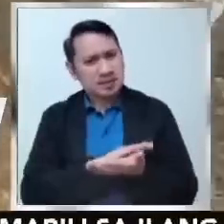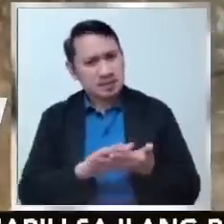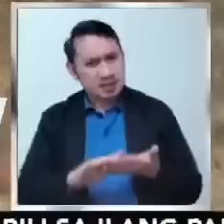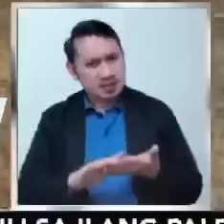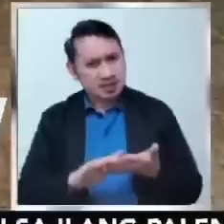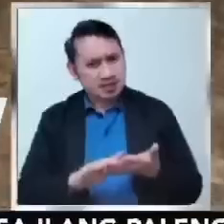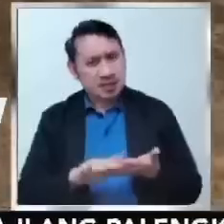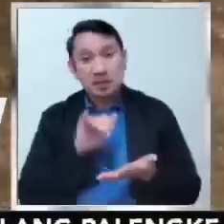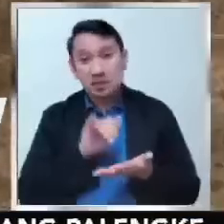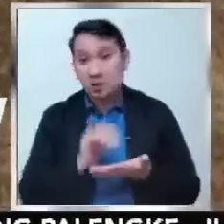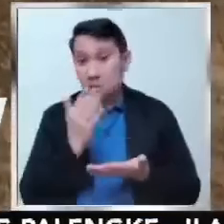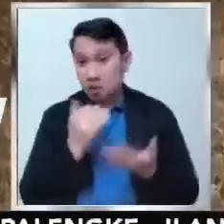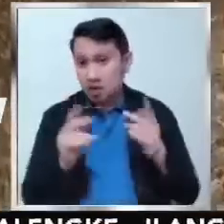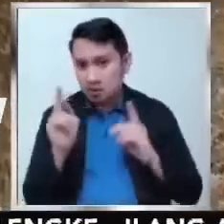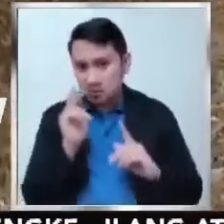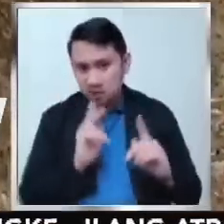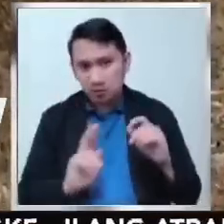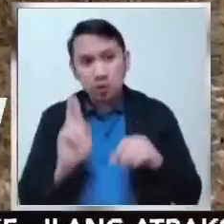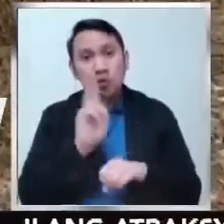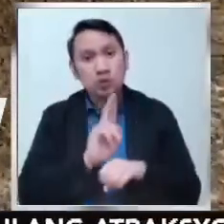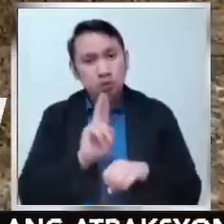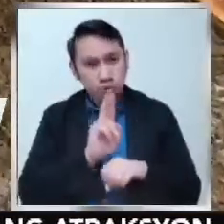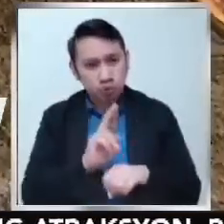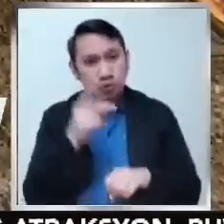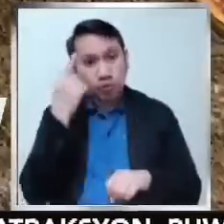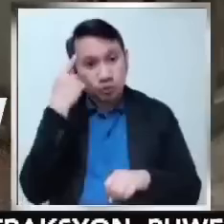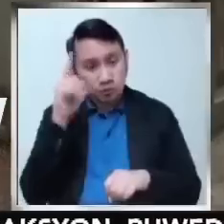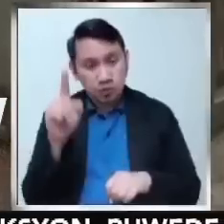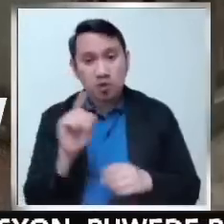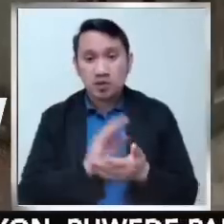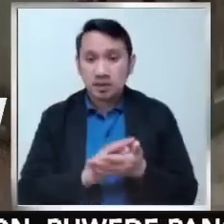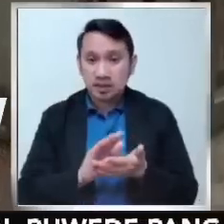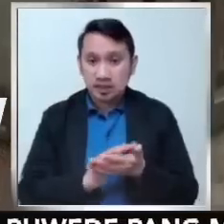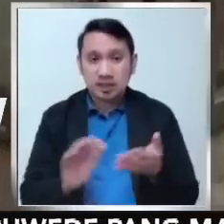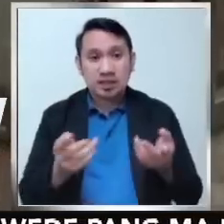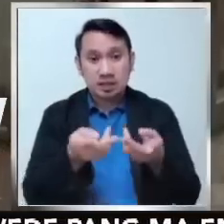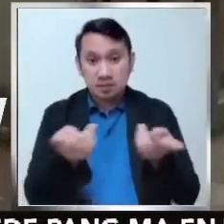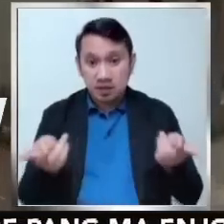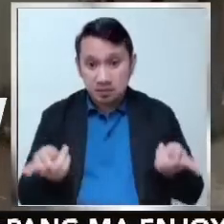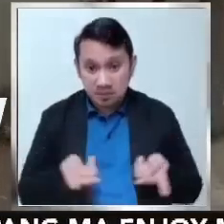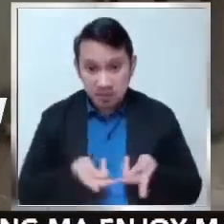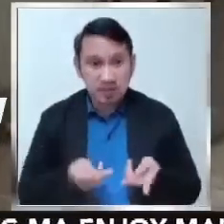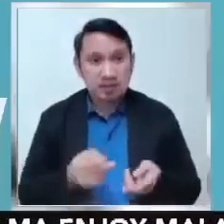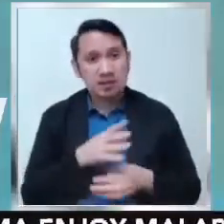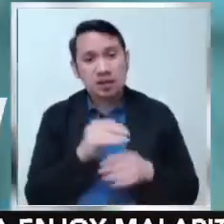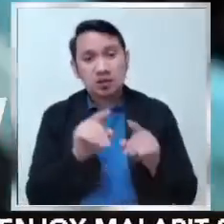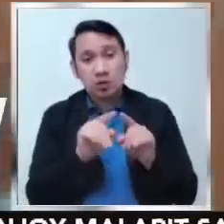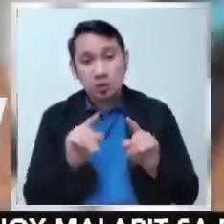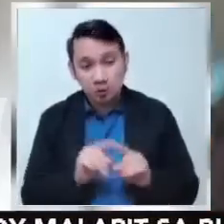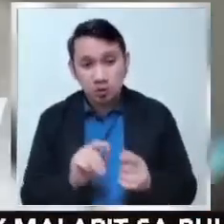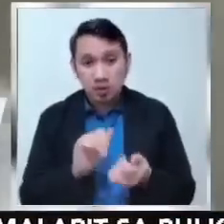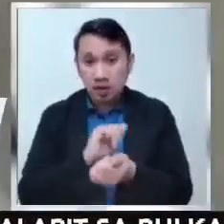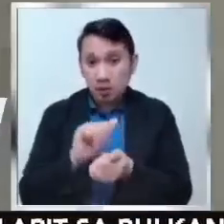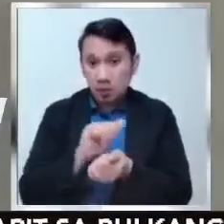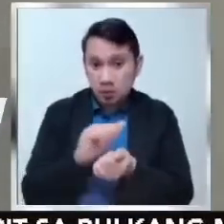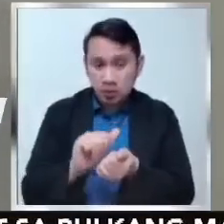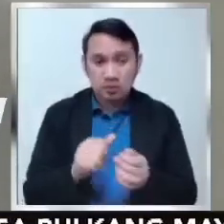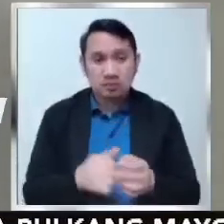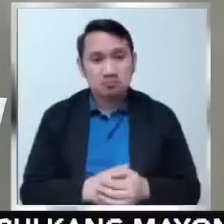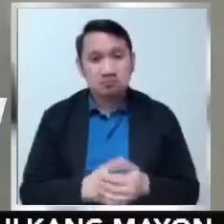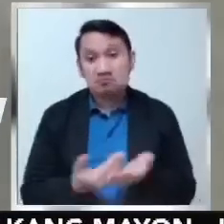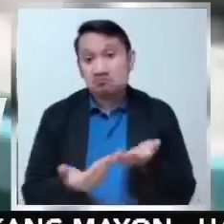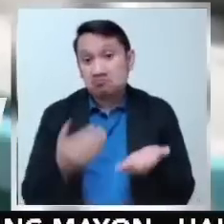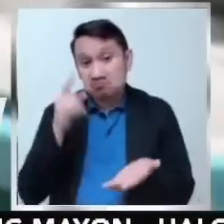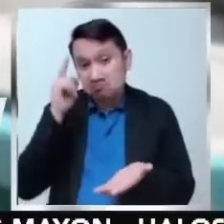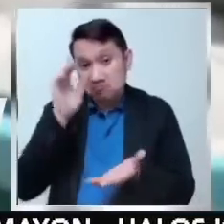mga residente ginagamit ito pati sa paghuhugas ng pinggan. May mga nakapila ring mga labada. Paniwala nila, galing